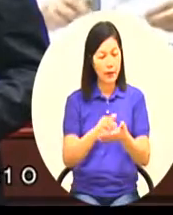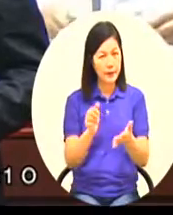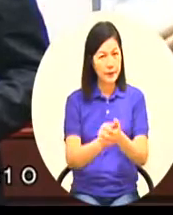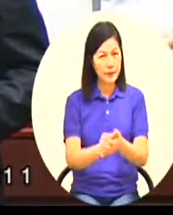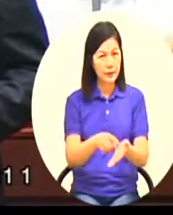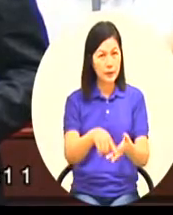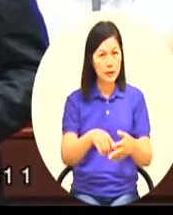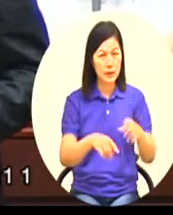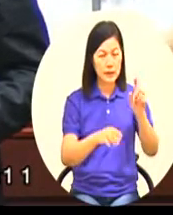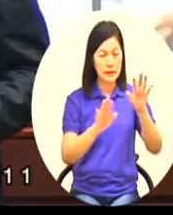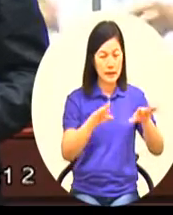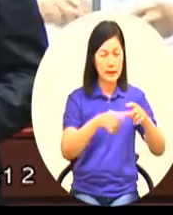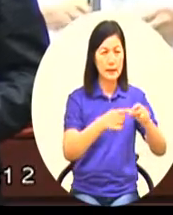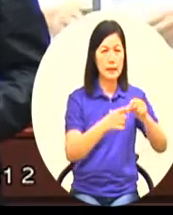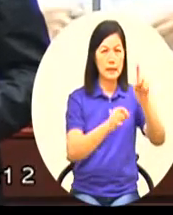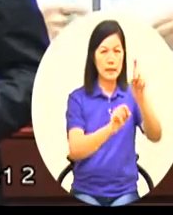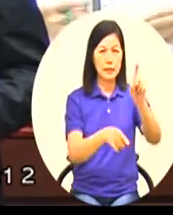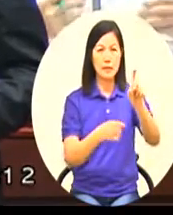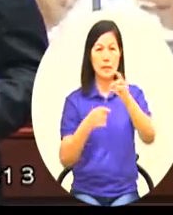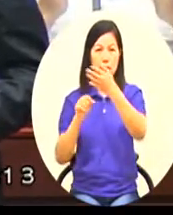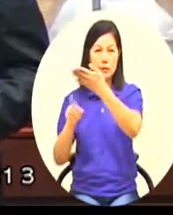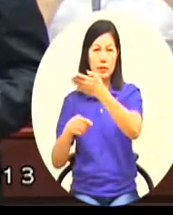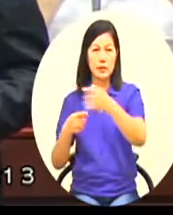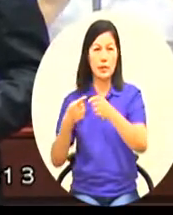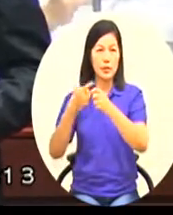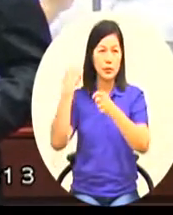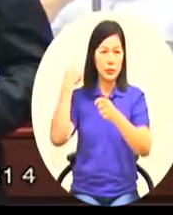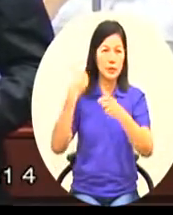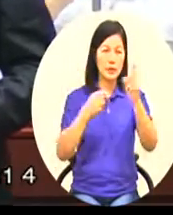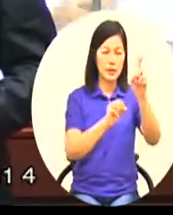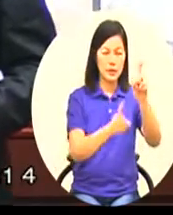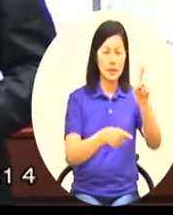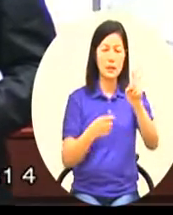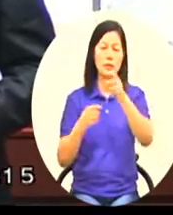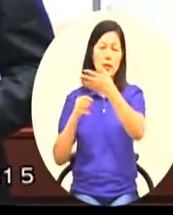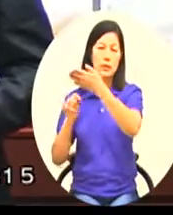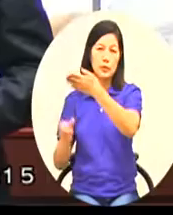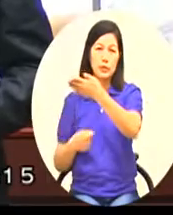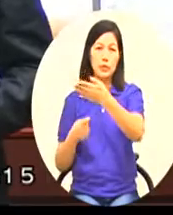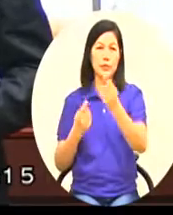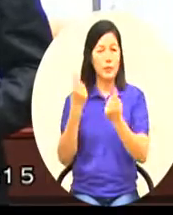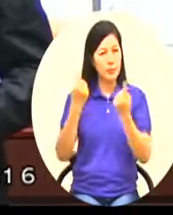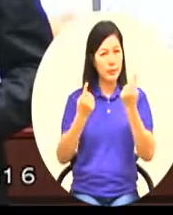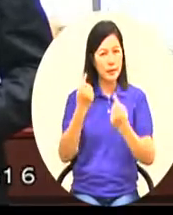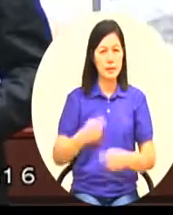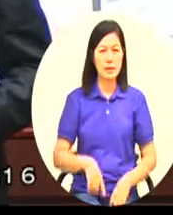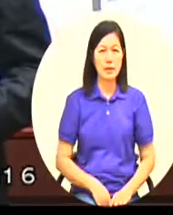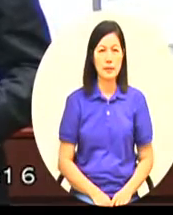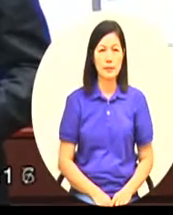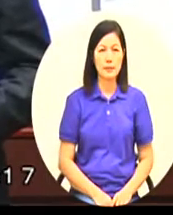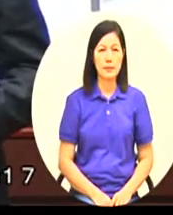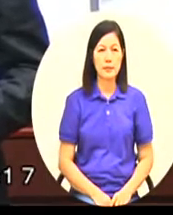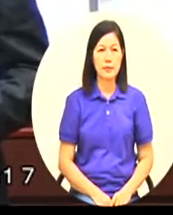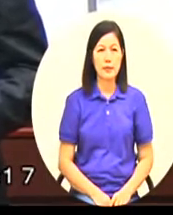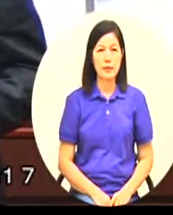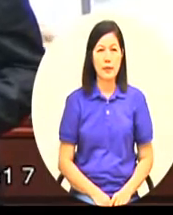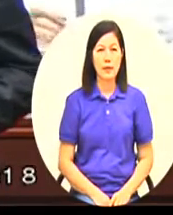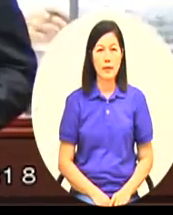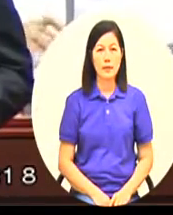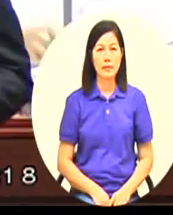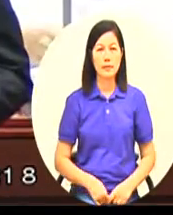年一到九月份，跟去年一到九月份比较，抱歉， 好， 比较嘿。 那我就了解了，这